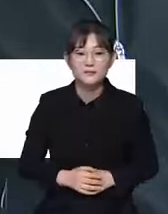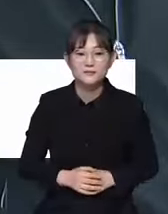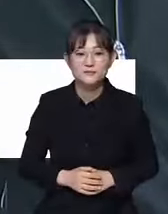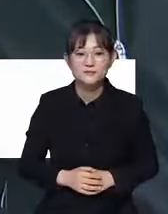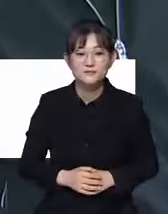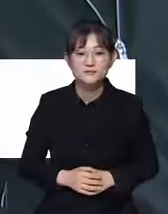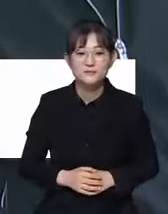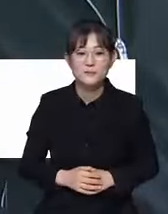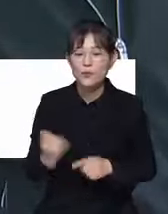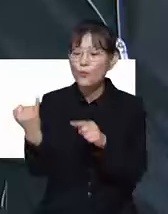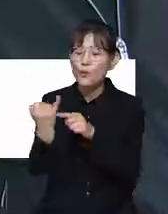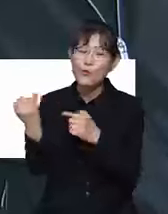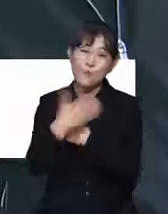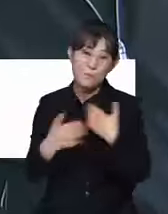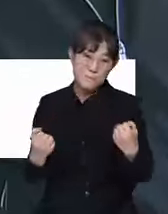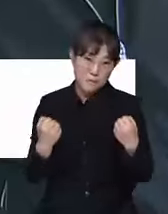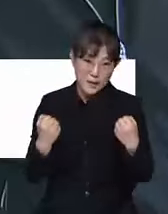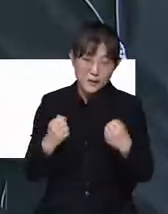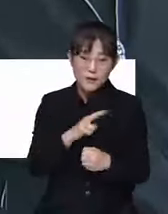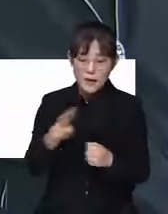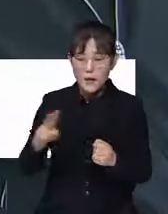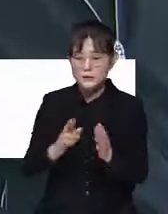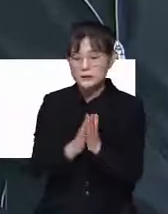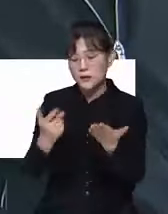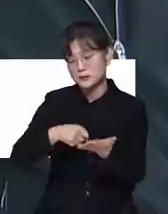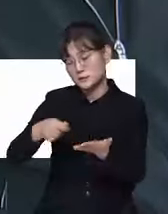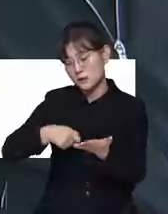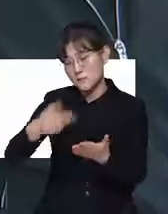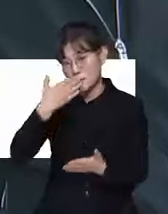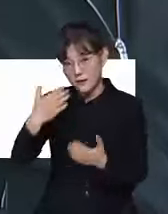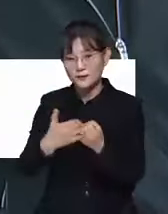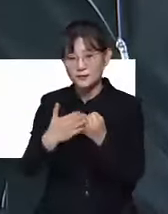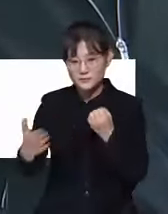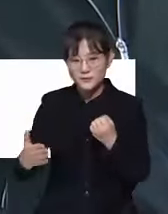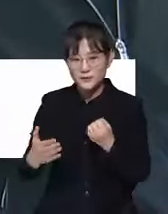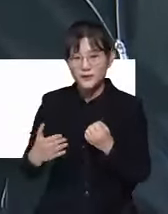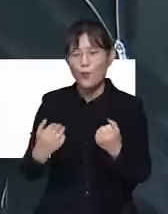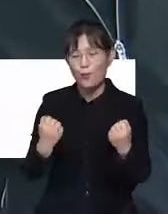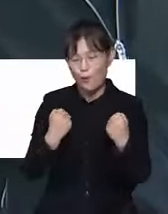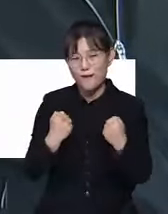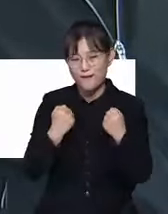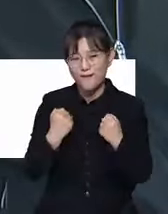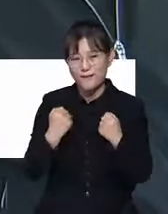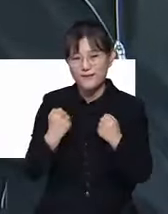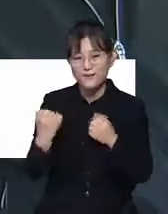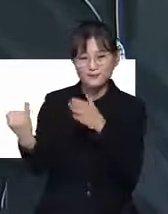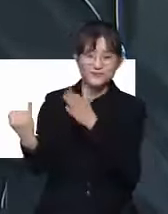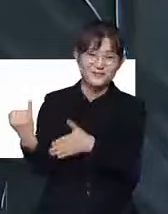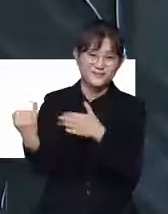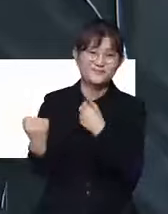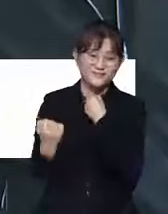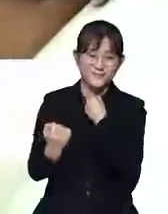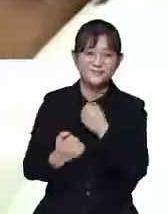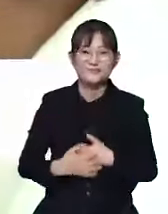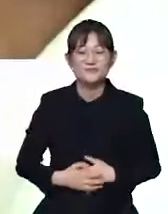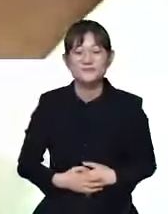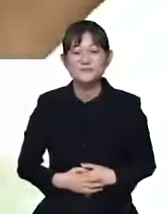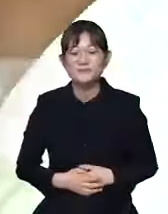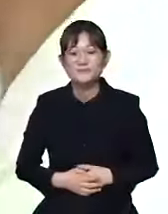걱정하는게 몸이 건강해야 소설을 끝까지 쓸 수 있지 그래서 건강하라고